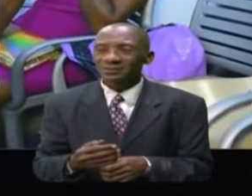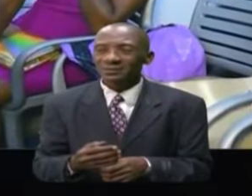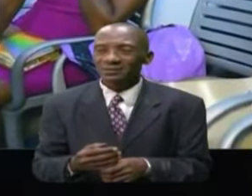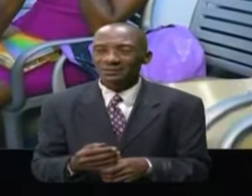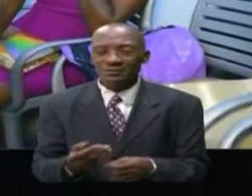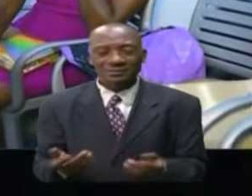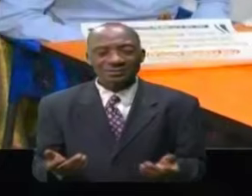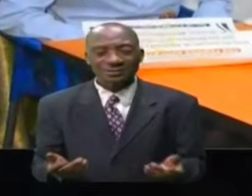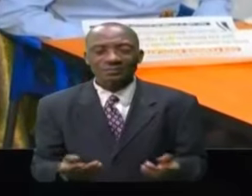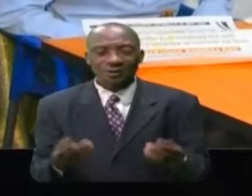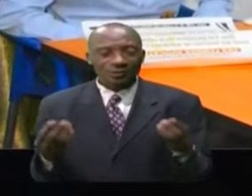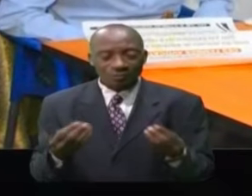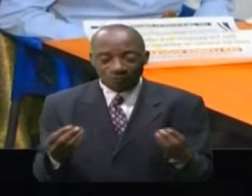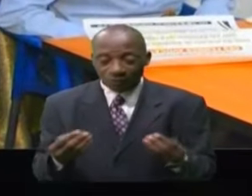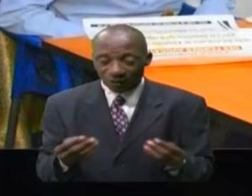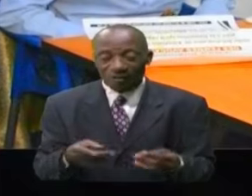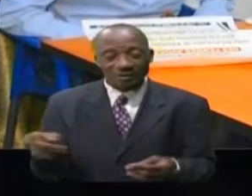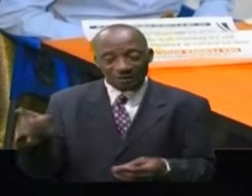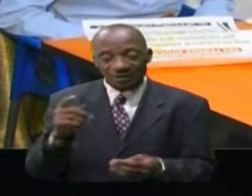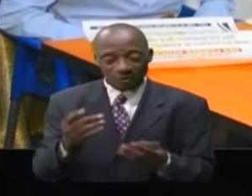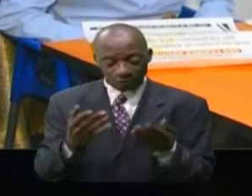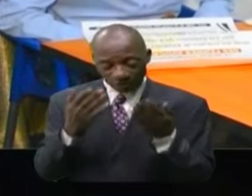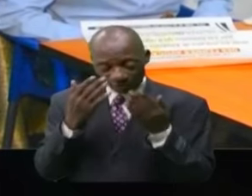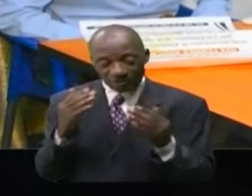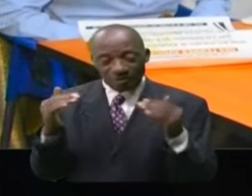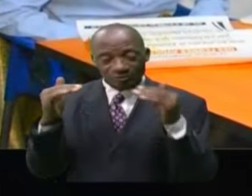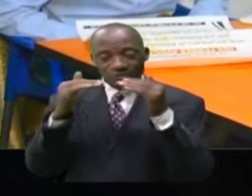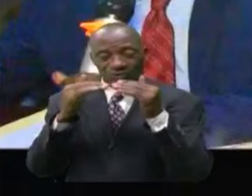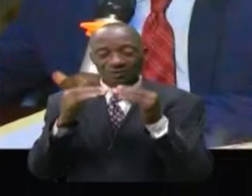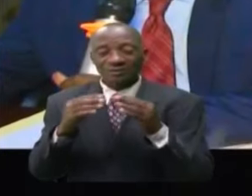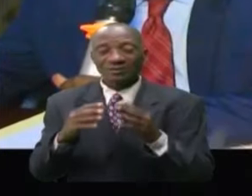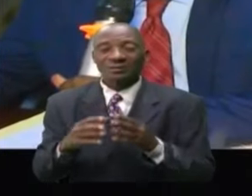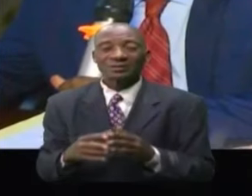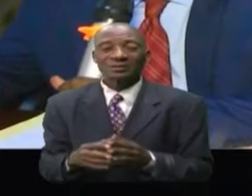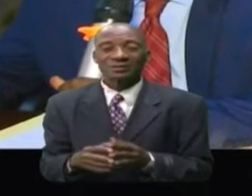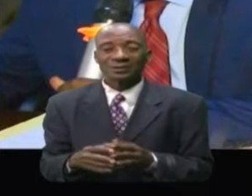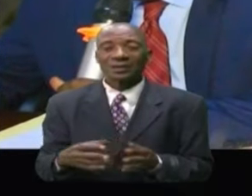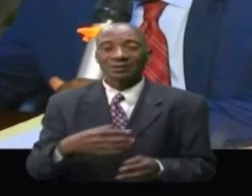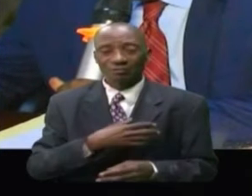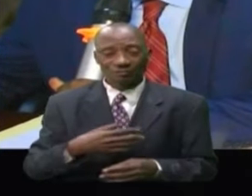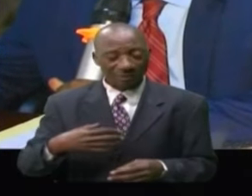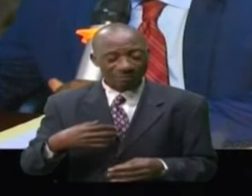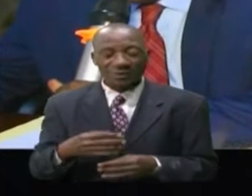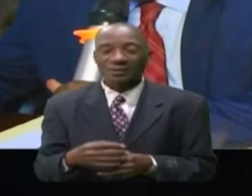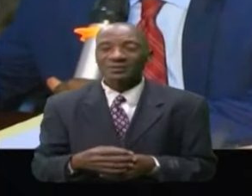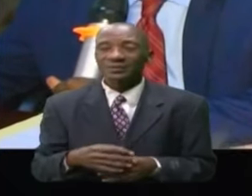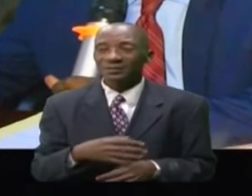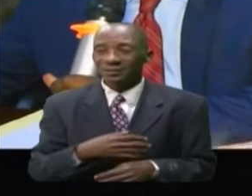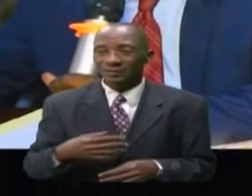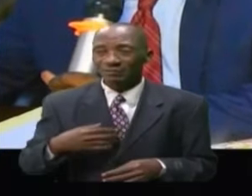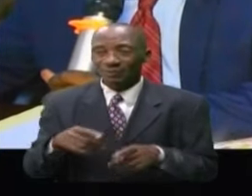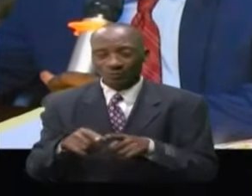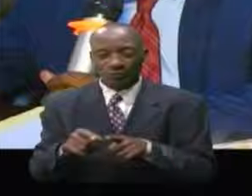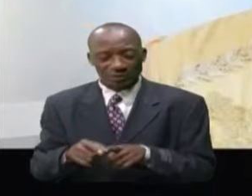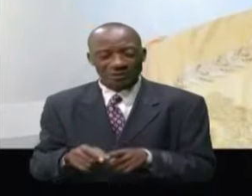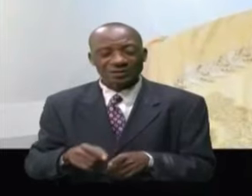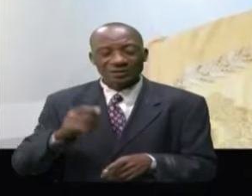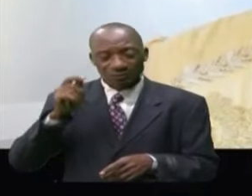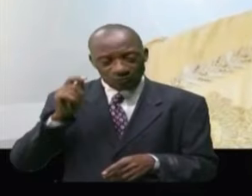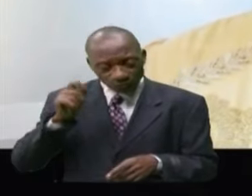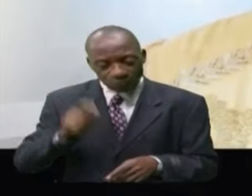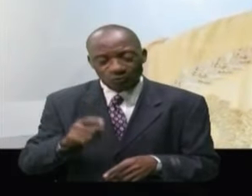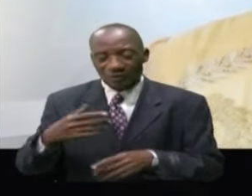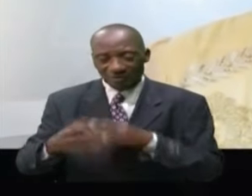Nous sommes là pour la promotion des droits de la femme. La CNDH, c'est notre partenaire qui